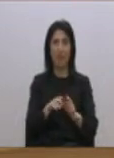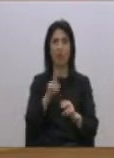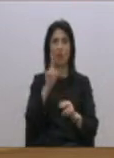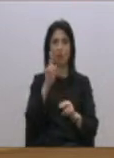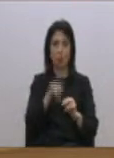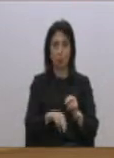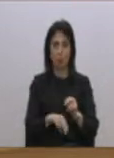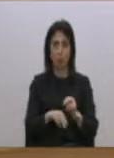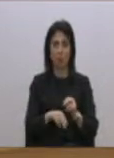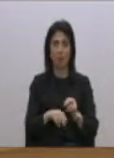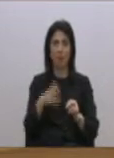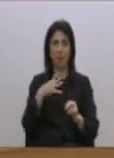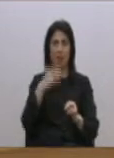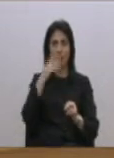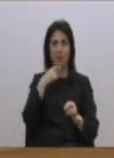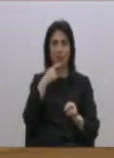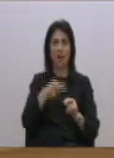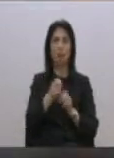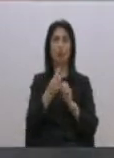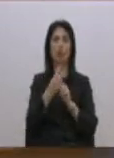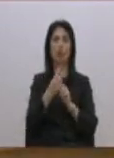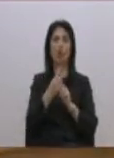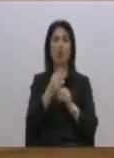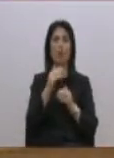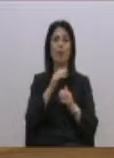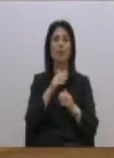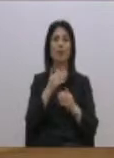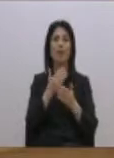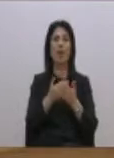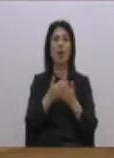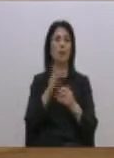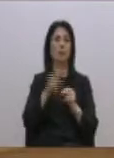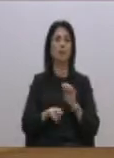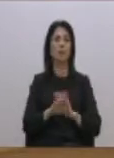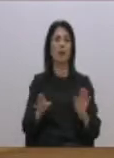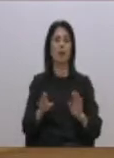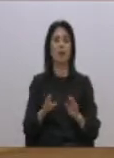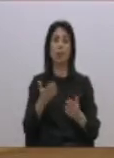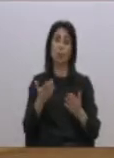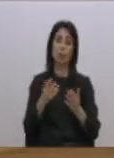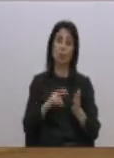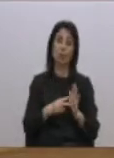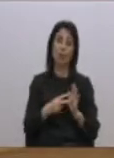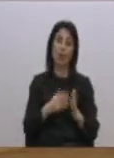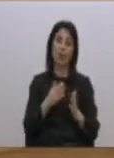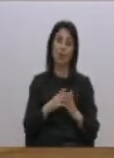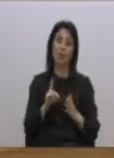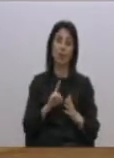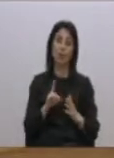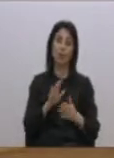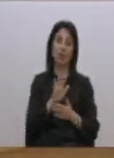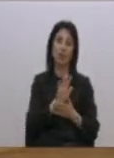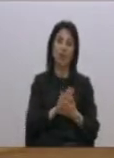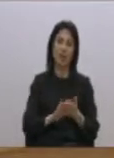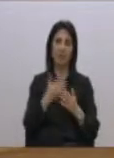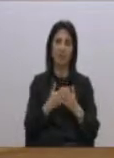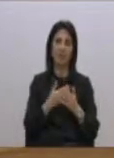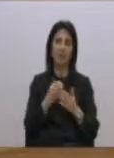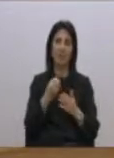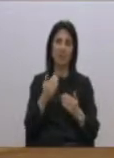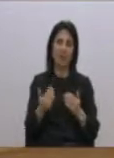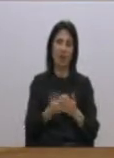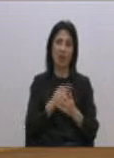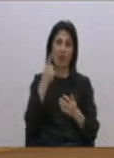sruba da kartulis ma ambos rom amit asrules tu tken gakvt dagegmili rom gagrdzeldes am